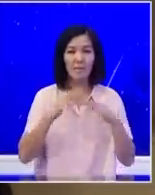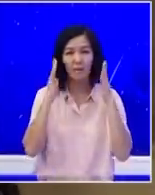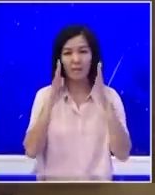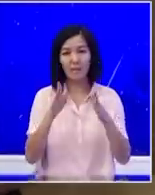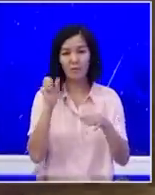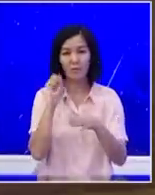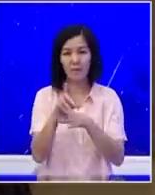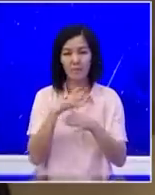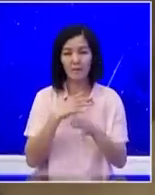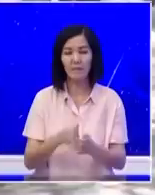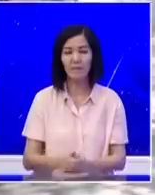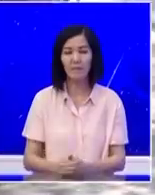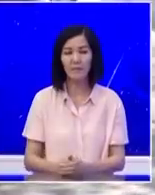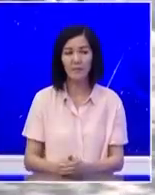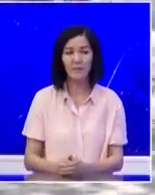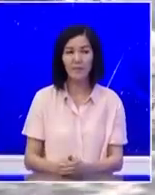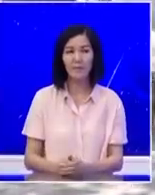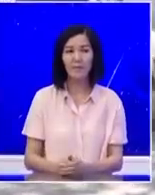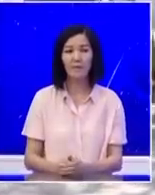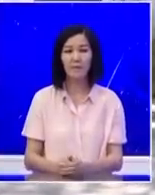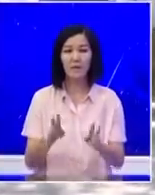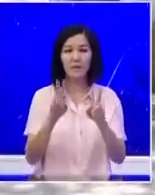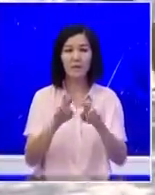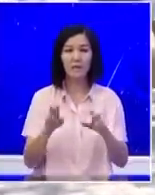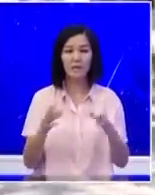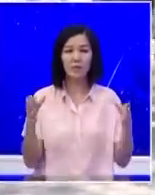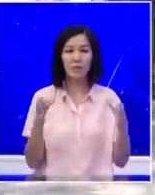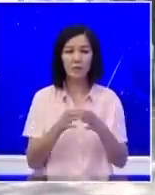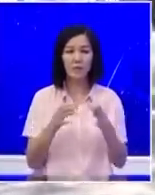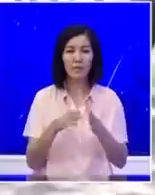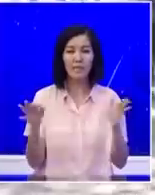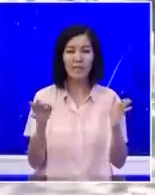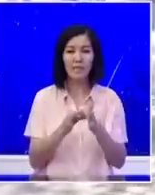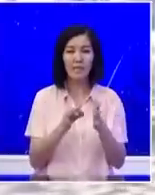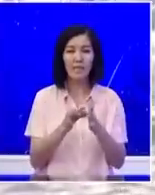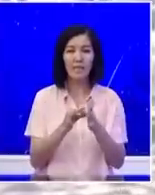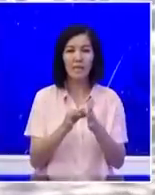аударуды міндеттеді. Мониторинг топтардың мақсаты карантиндік